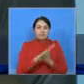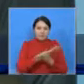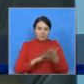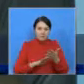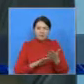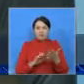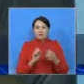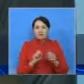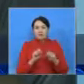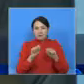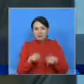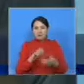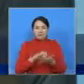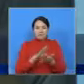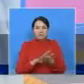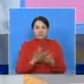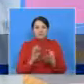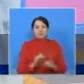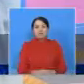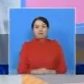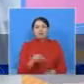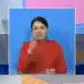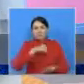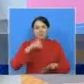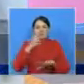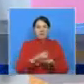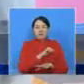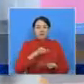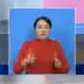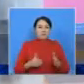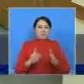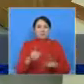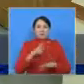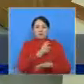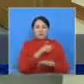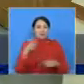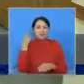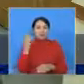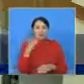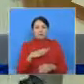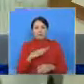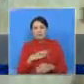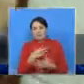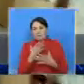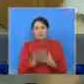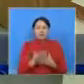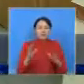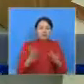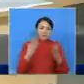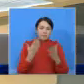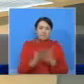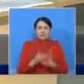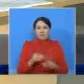беру арқылы тіркелуге болады. Мемлекет басшысы өз жолдауында медицина сапасы мәз емес екенін айтты. Сақтандыру